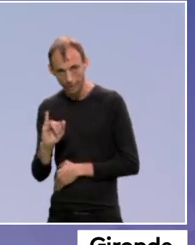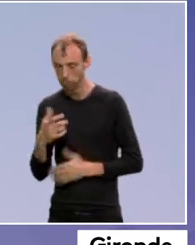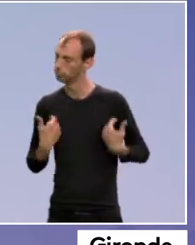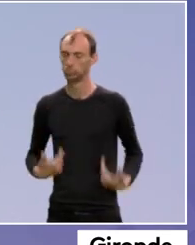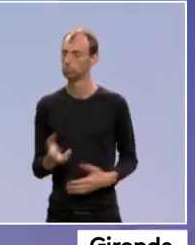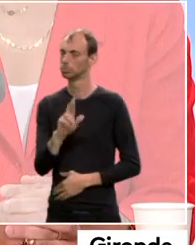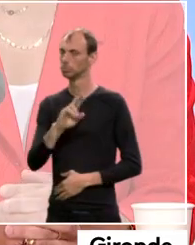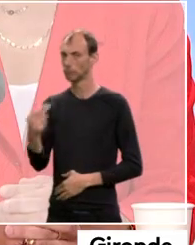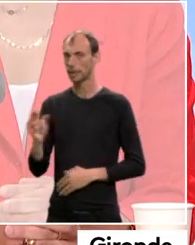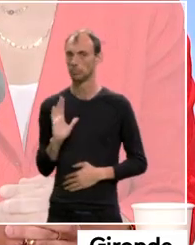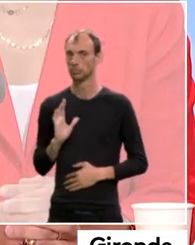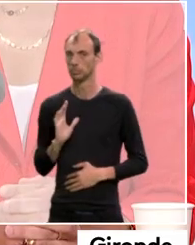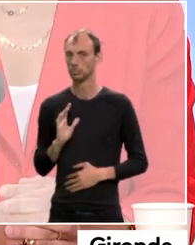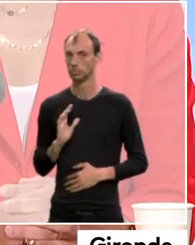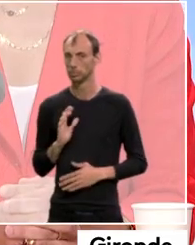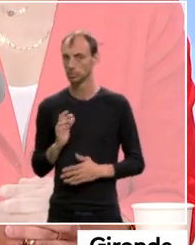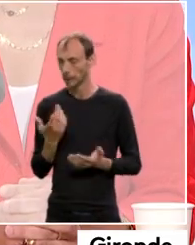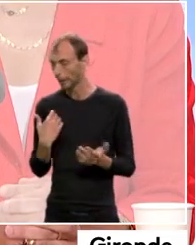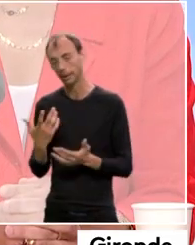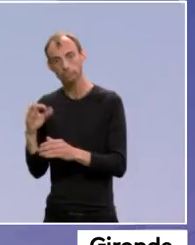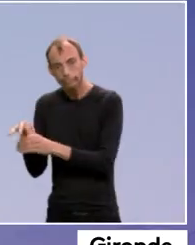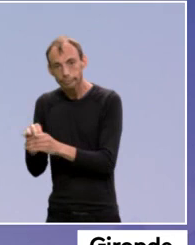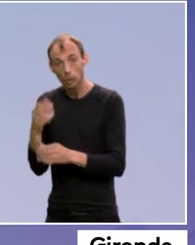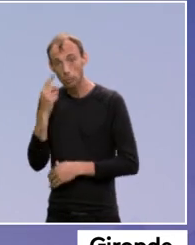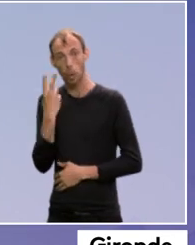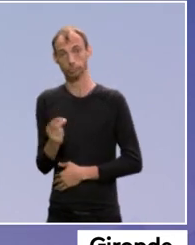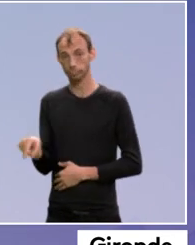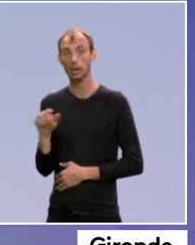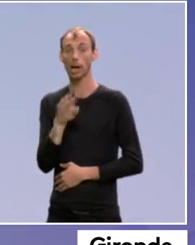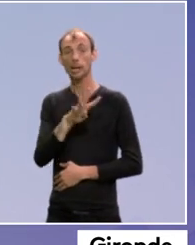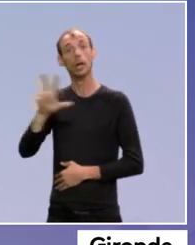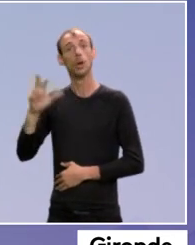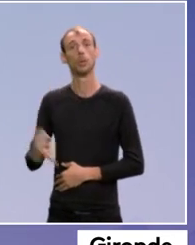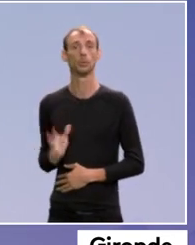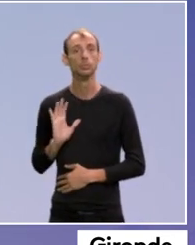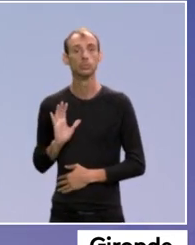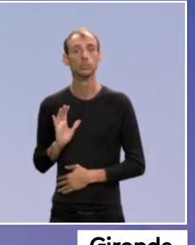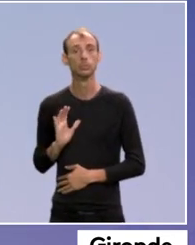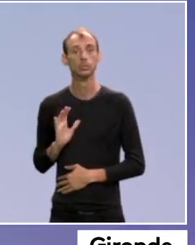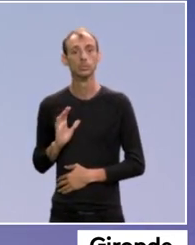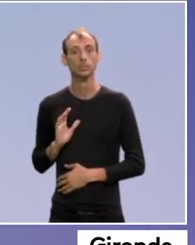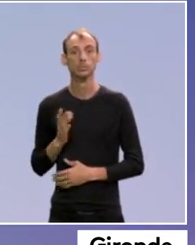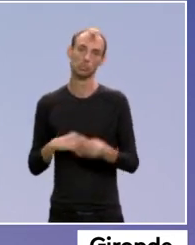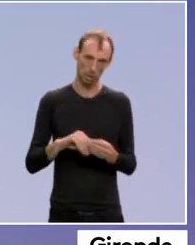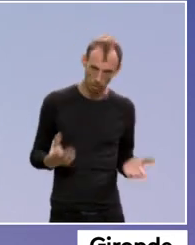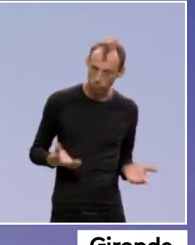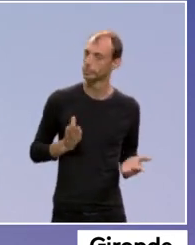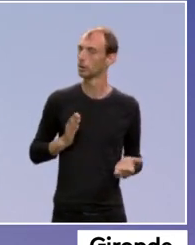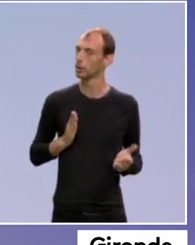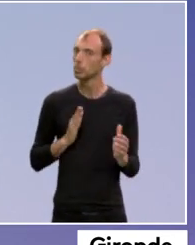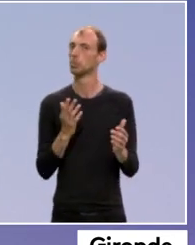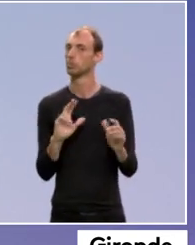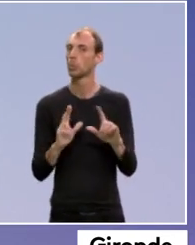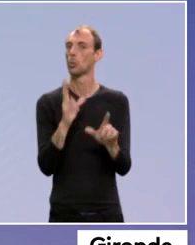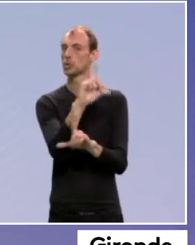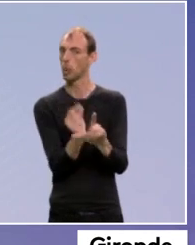que les Français ont choisi auteur de 42% plus de 13 millions en dans la France entière et plus de 8000 électeurs sur la deuxième circonscription de Jérôme que je remercie d'ailleurs et que j'appelle